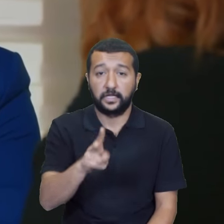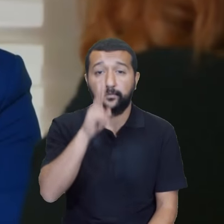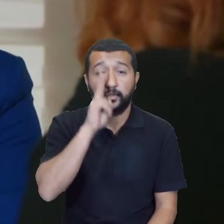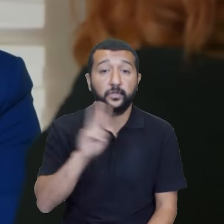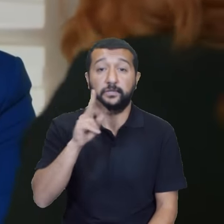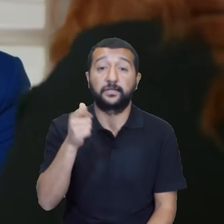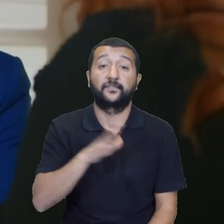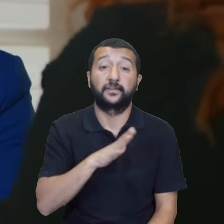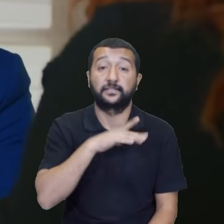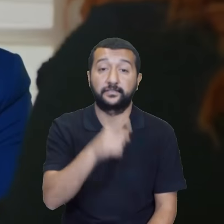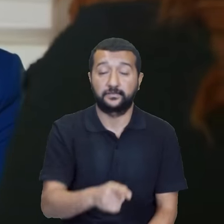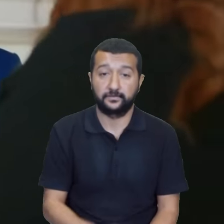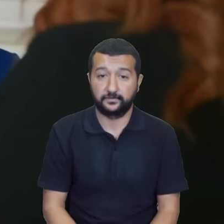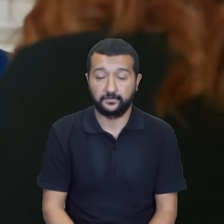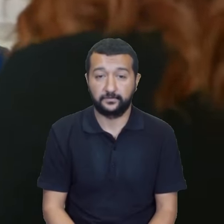2220 lira.